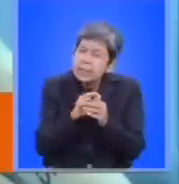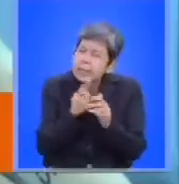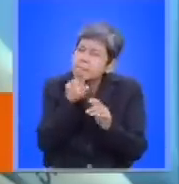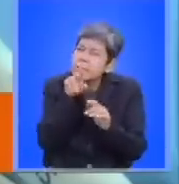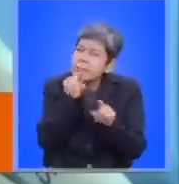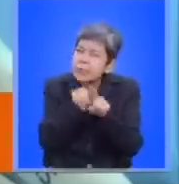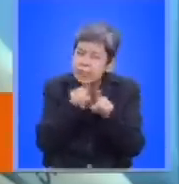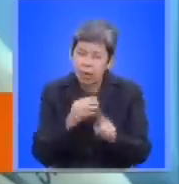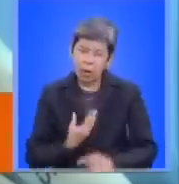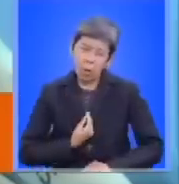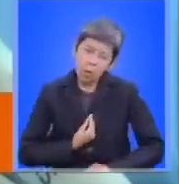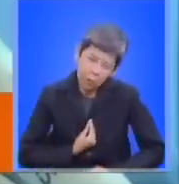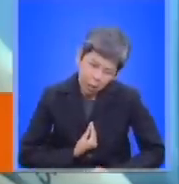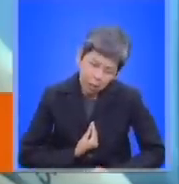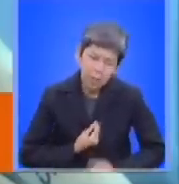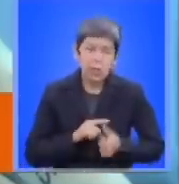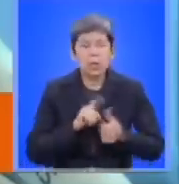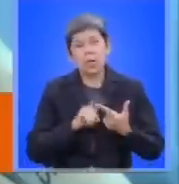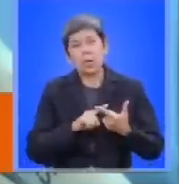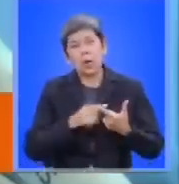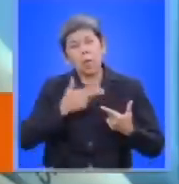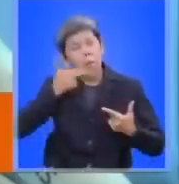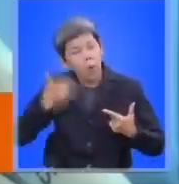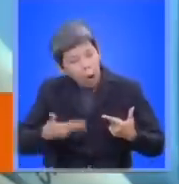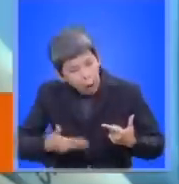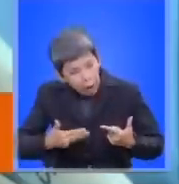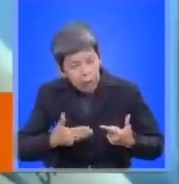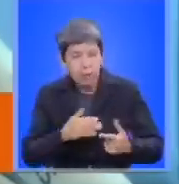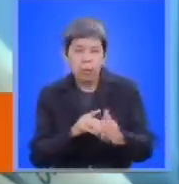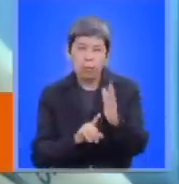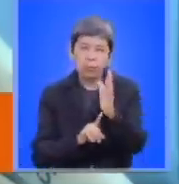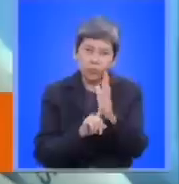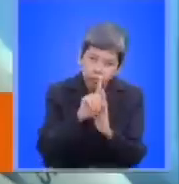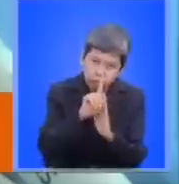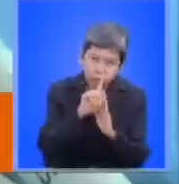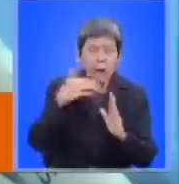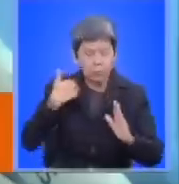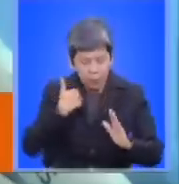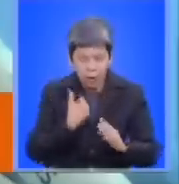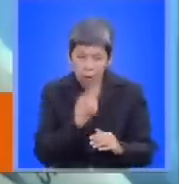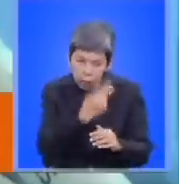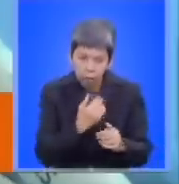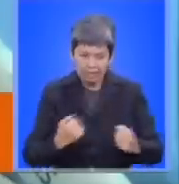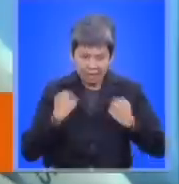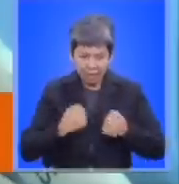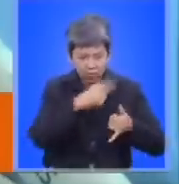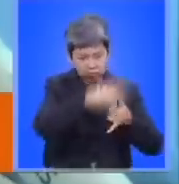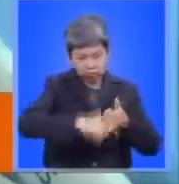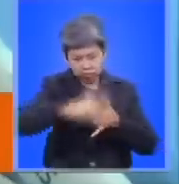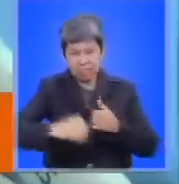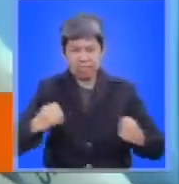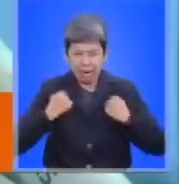แล้วเป็นโรคหัวใจความดันเบาหวานเนี่ยนะครับเพราะฉะนั้นตามความแข็งแรงของแต่ละคนน